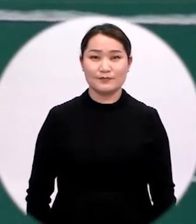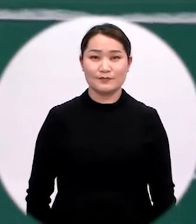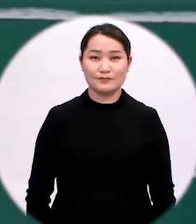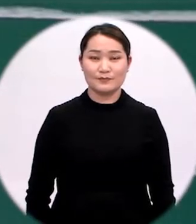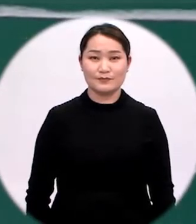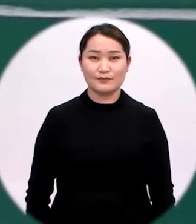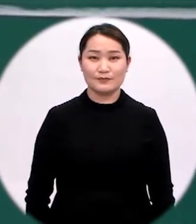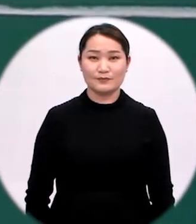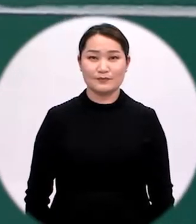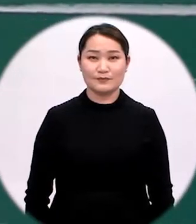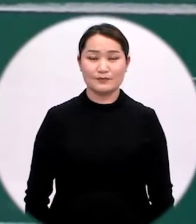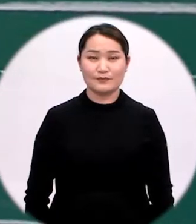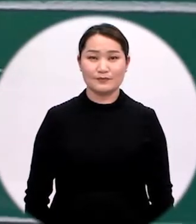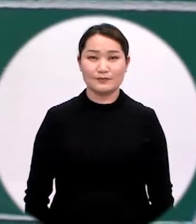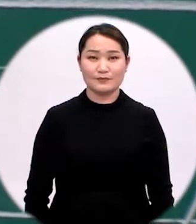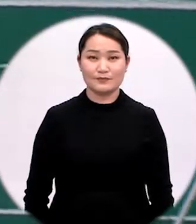зовн